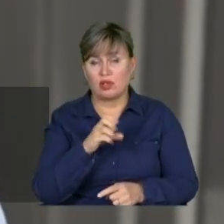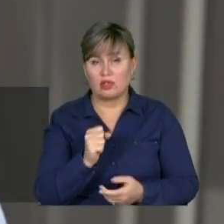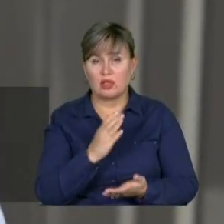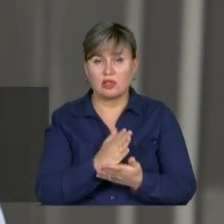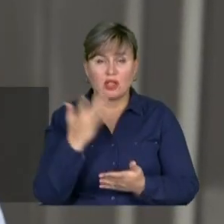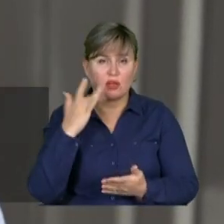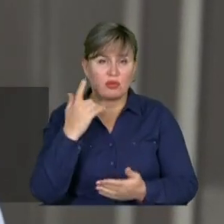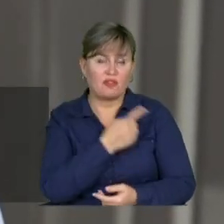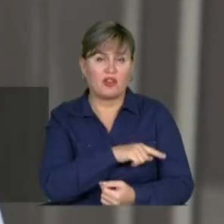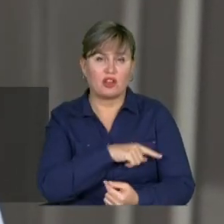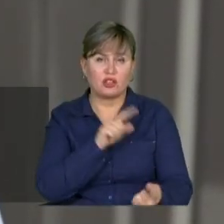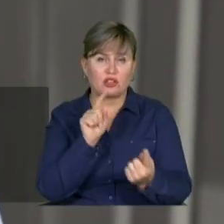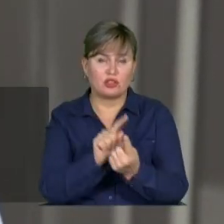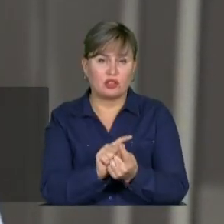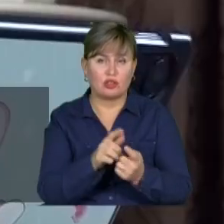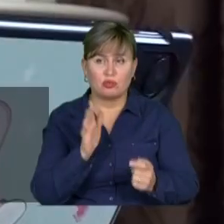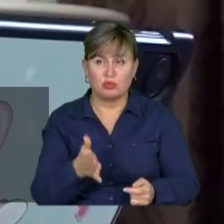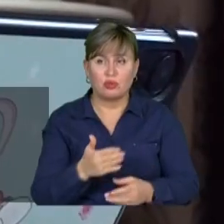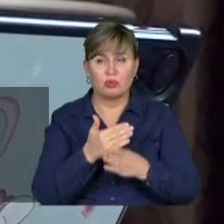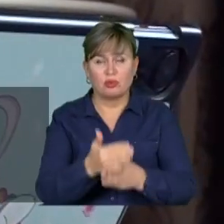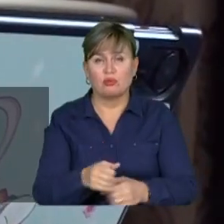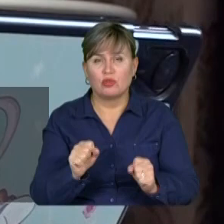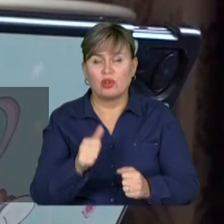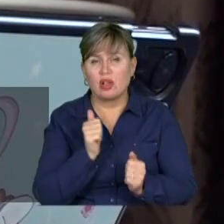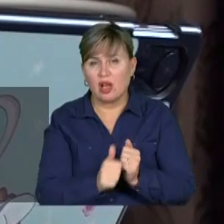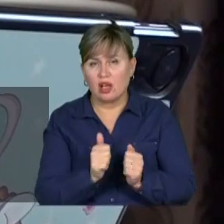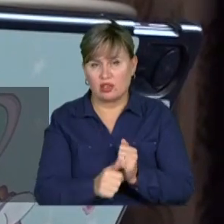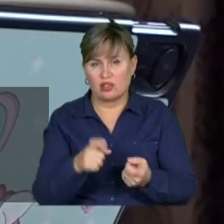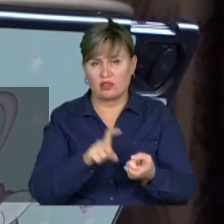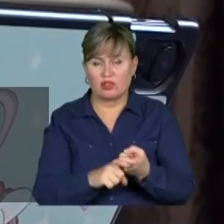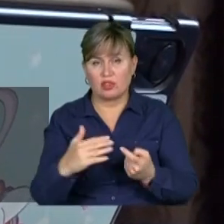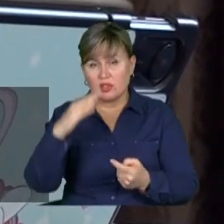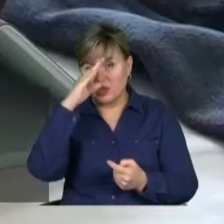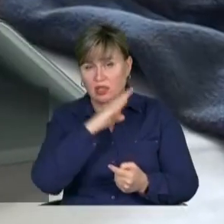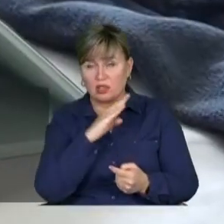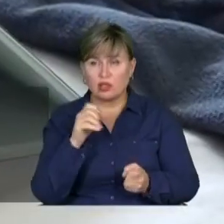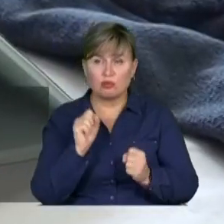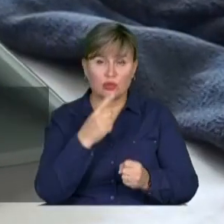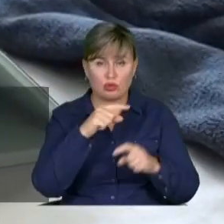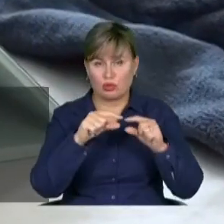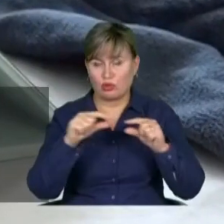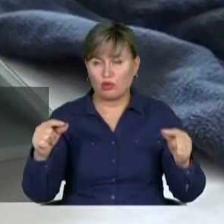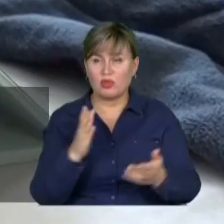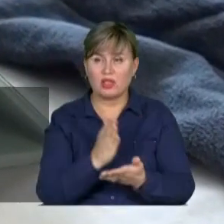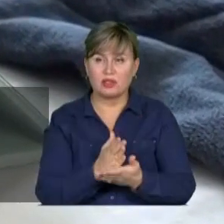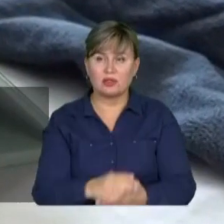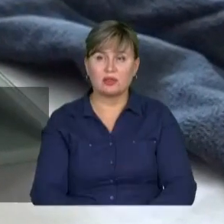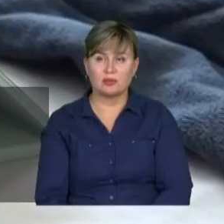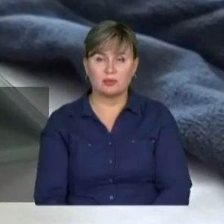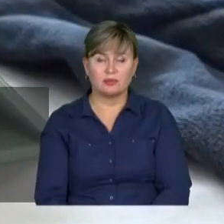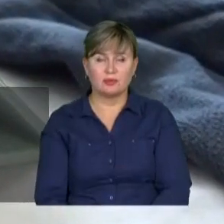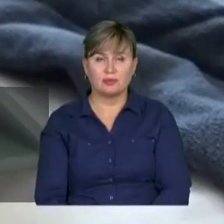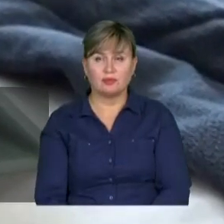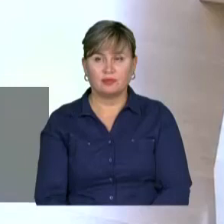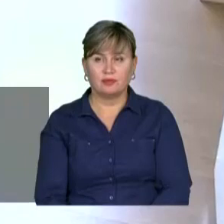с американским врачом. Помочь маленькой Медине может каждый. Связаться с ее родителями можно по указанному на экране номеру. Далее